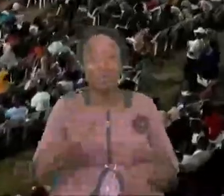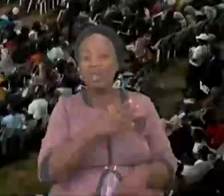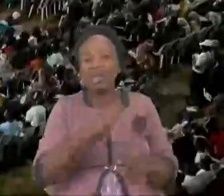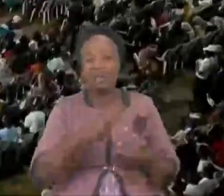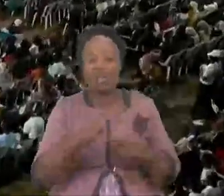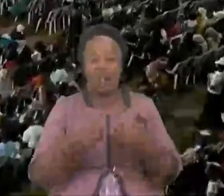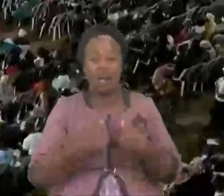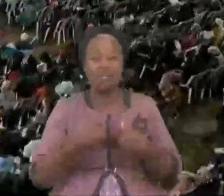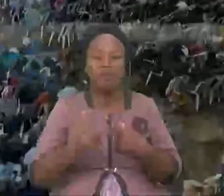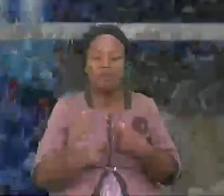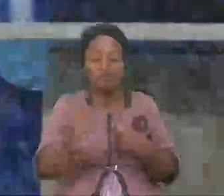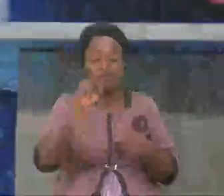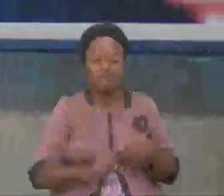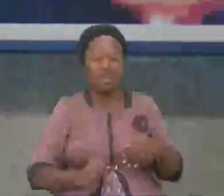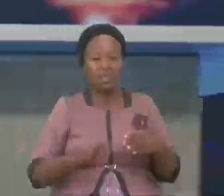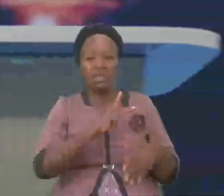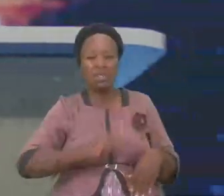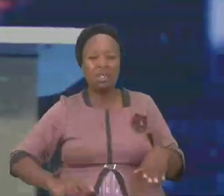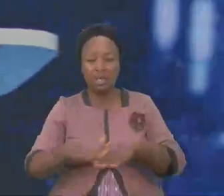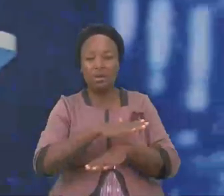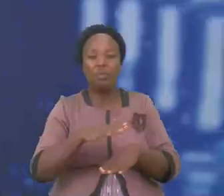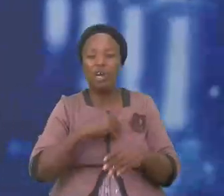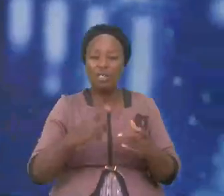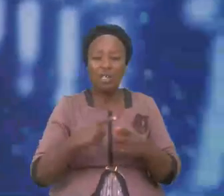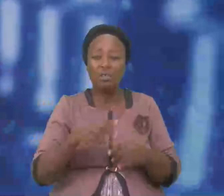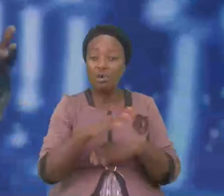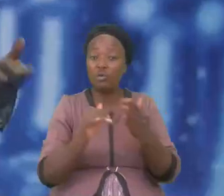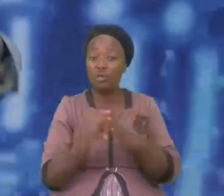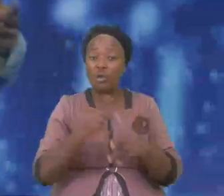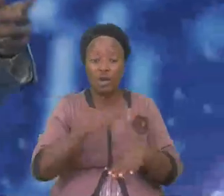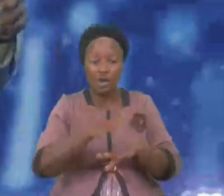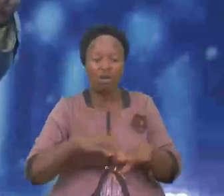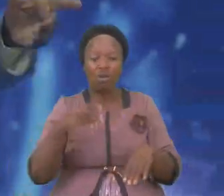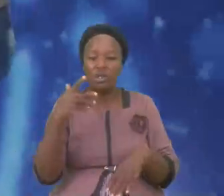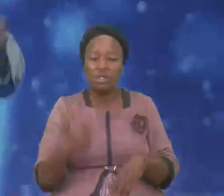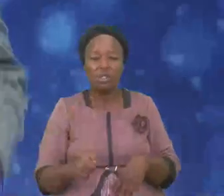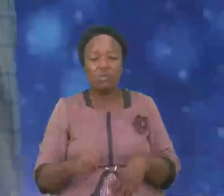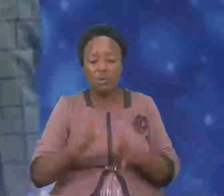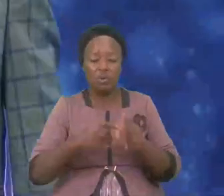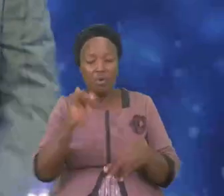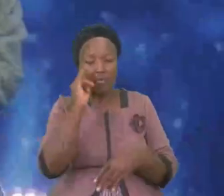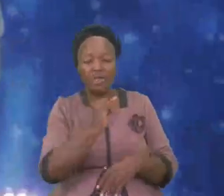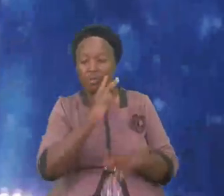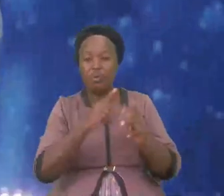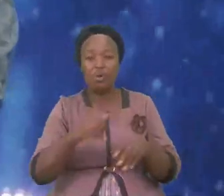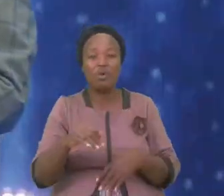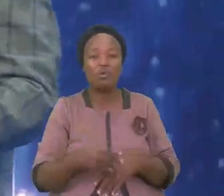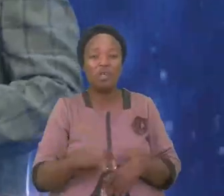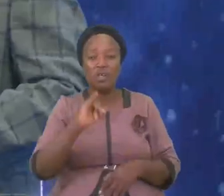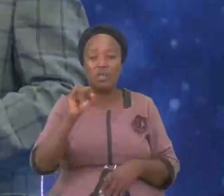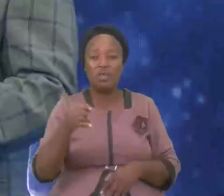Et il y a les habitants de Juda, qu'on se réfère comme les gens d'Israël.